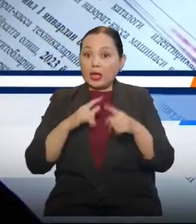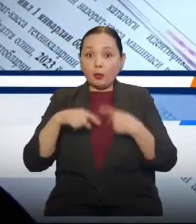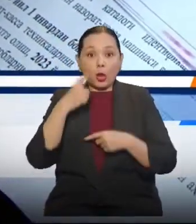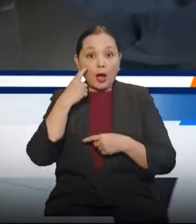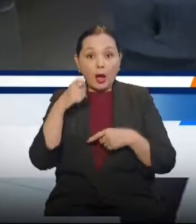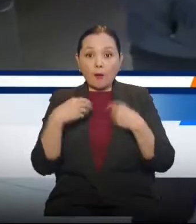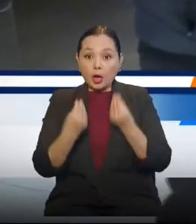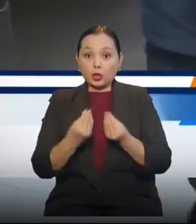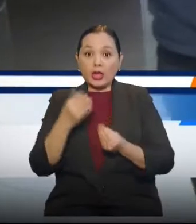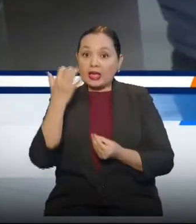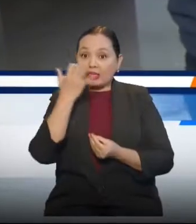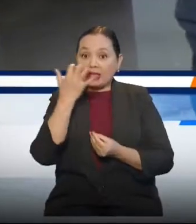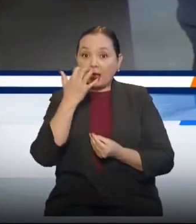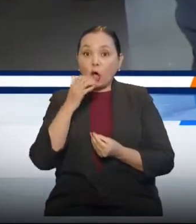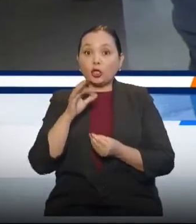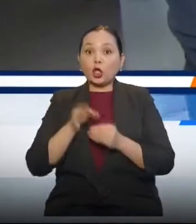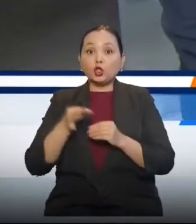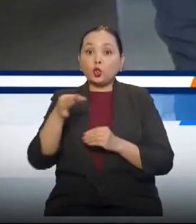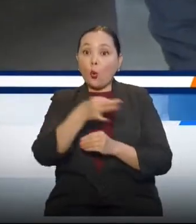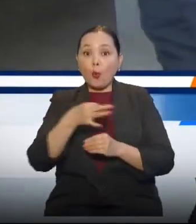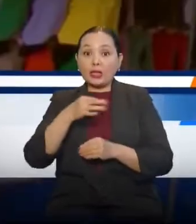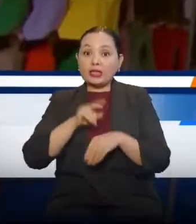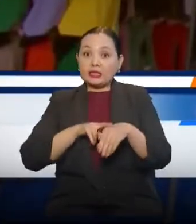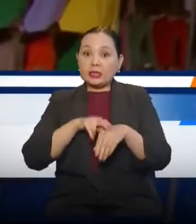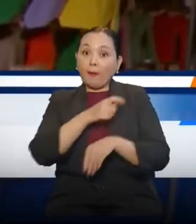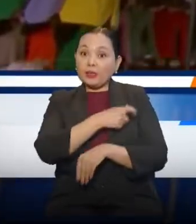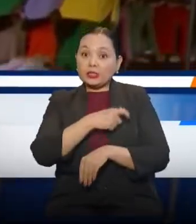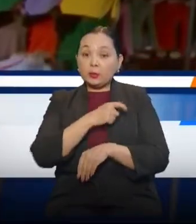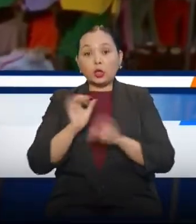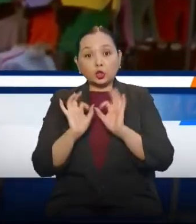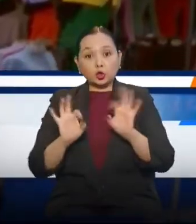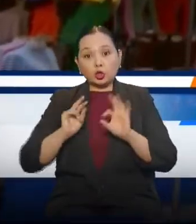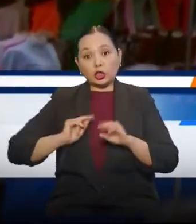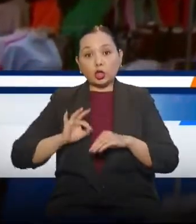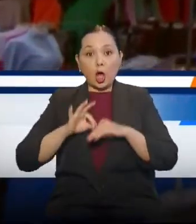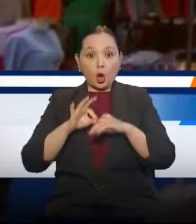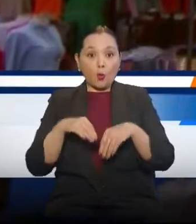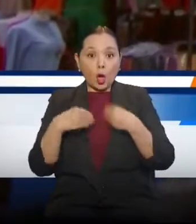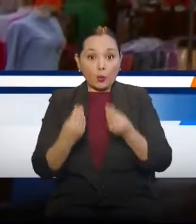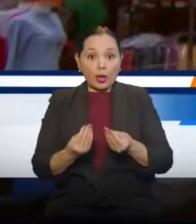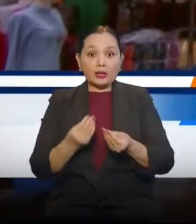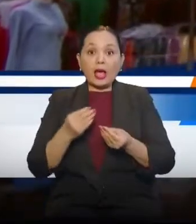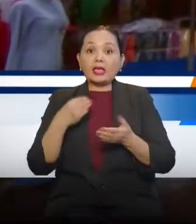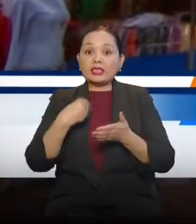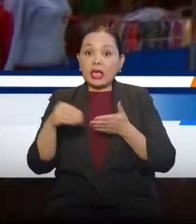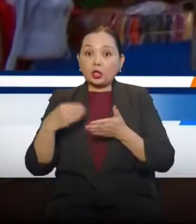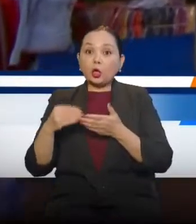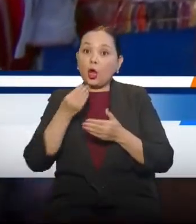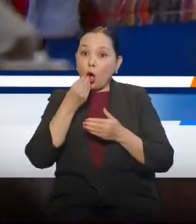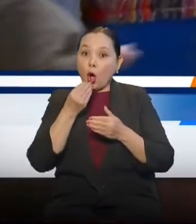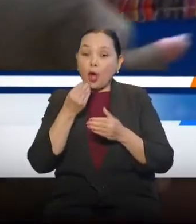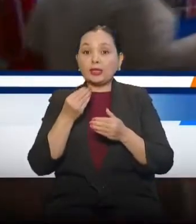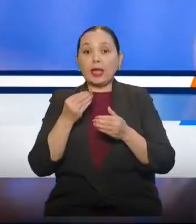qilish maqsadida Zangiota tumani davlat soliq inspektsiyasi xodimlari joylarda tushuntirish ishlari olib borishmoqda. Chakana savdo, umumiy ovqatlanish va xizmat